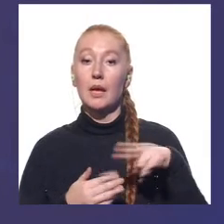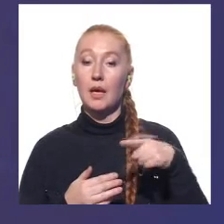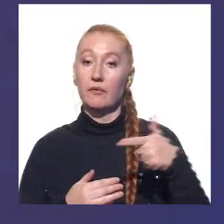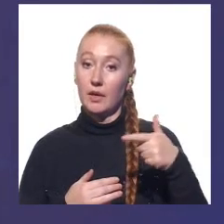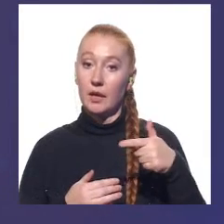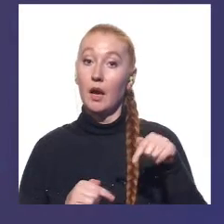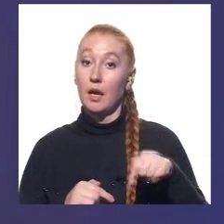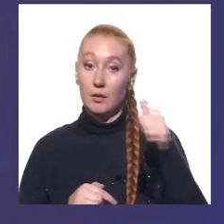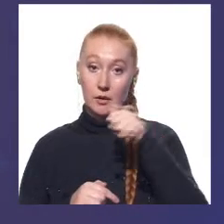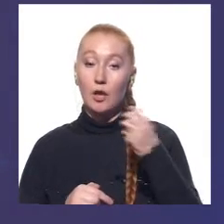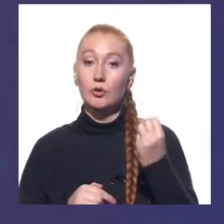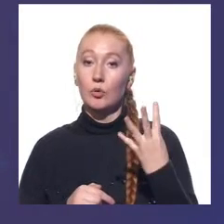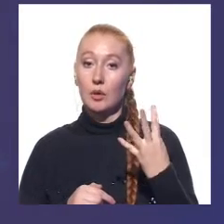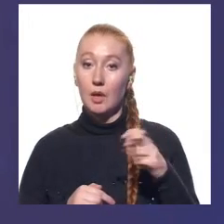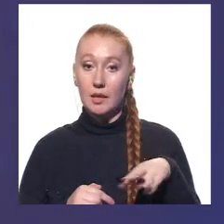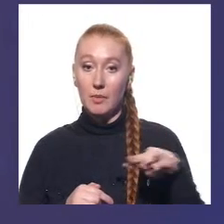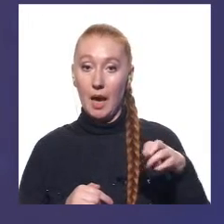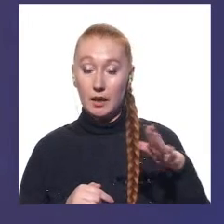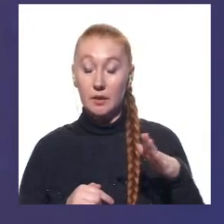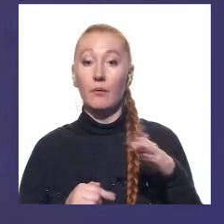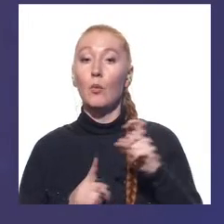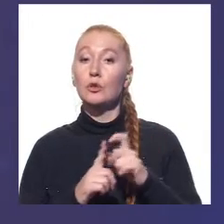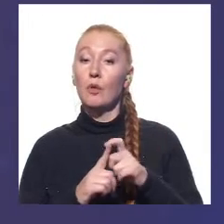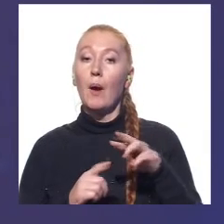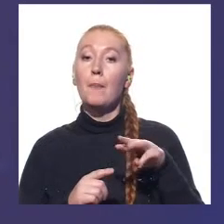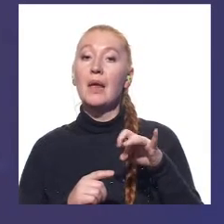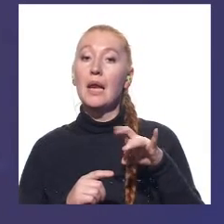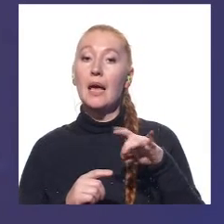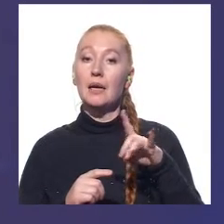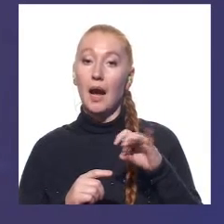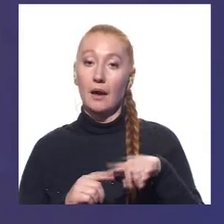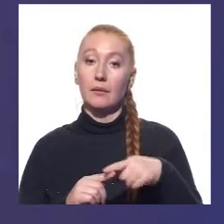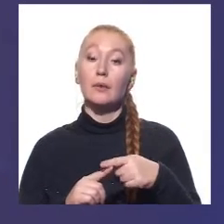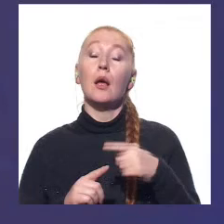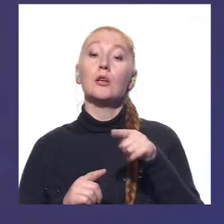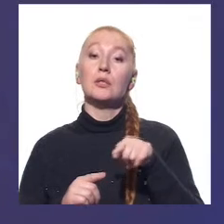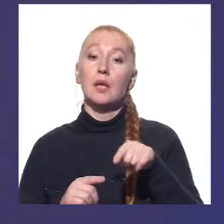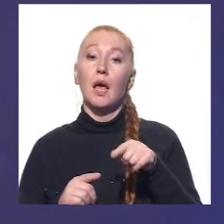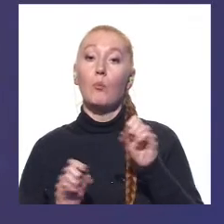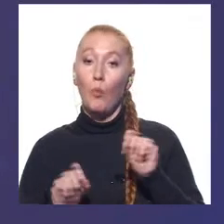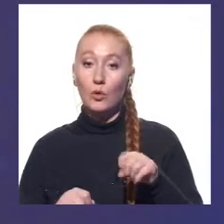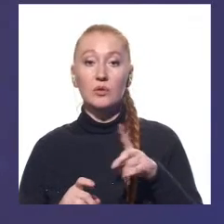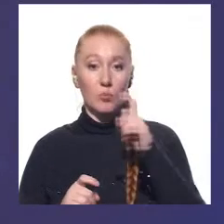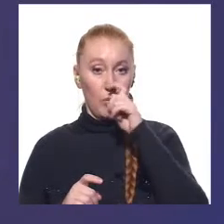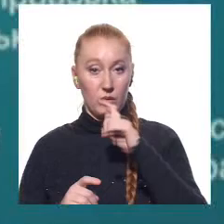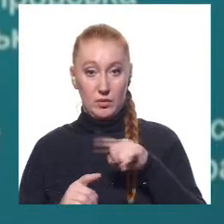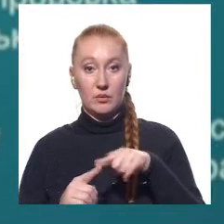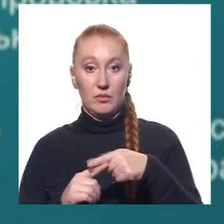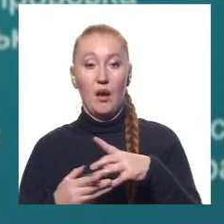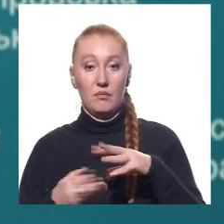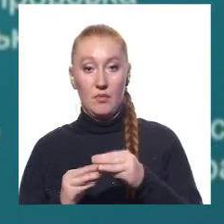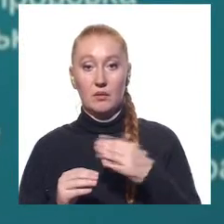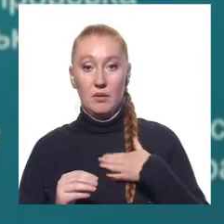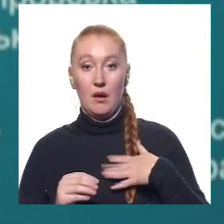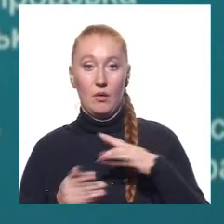мільярдів гривень, цьогорічний – 14. За словами заступника міського голови Дніпра Володимира Міллера, це матиме негативні наслідки для